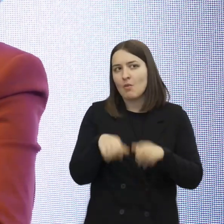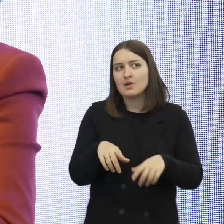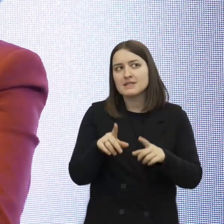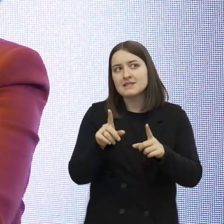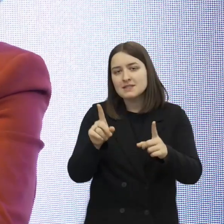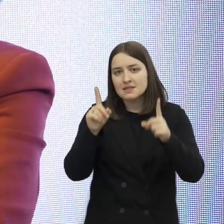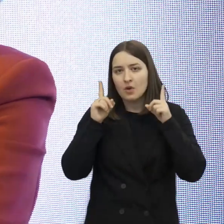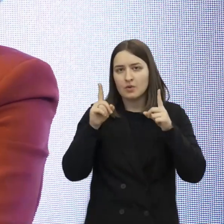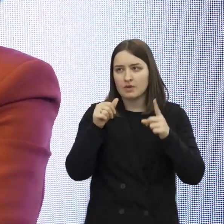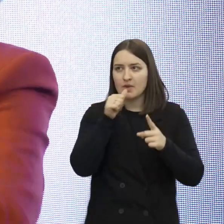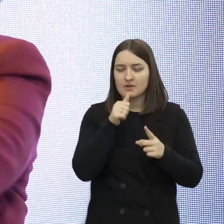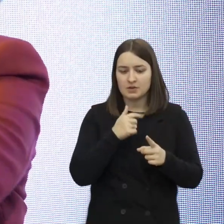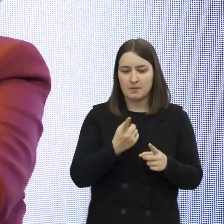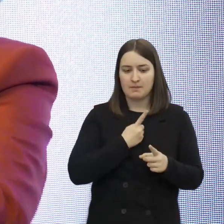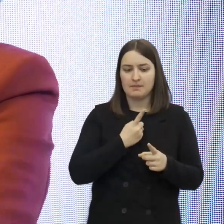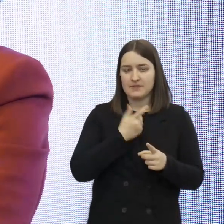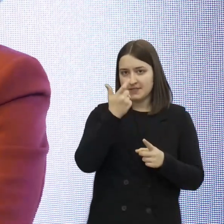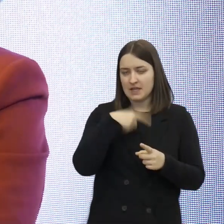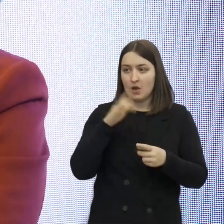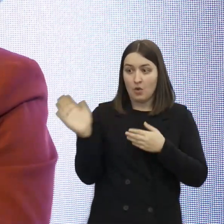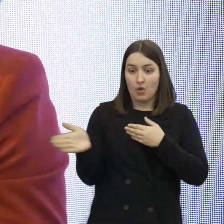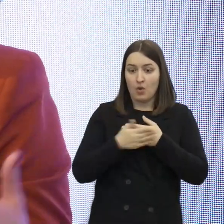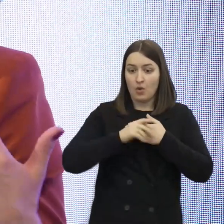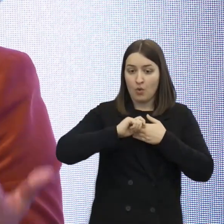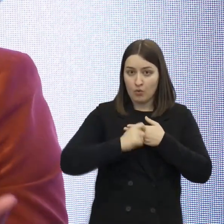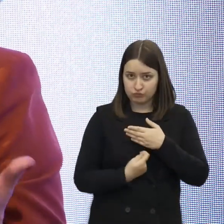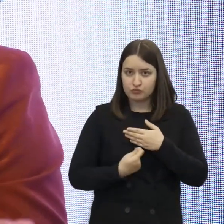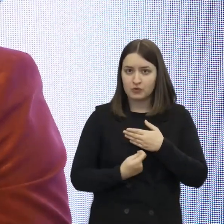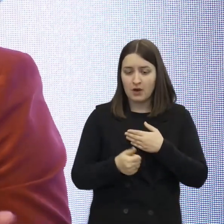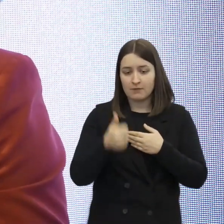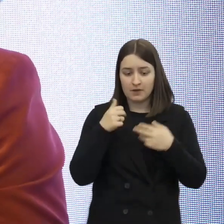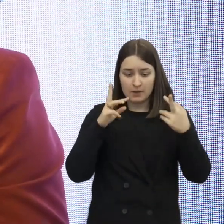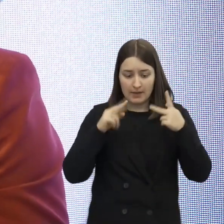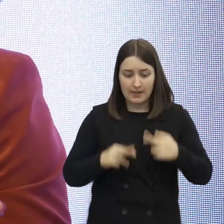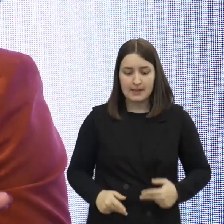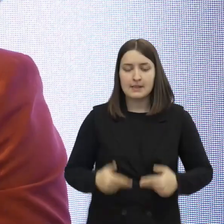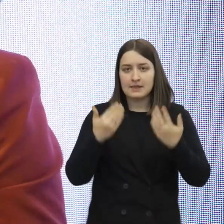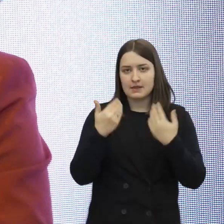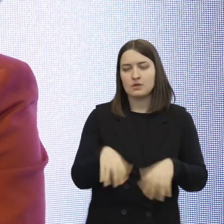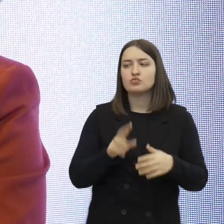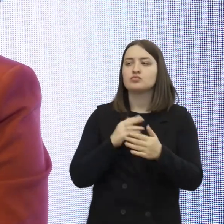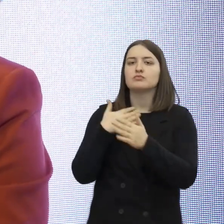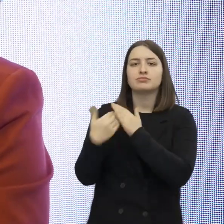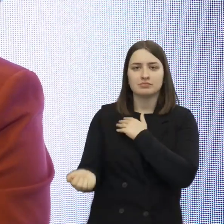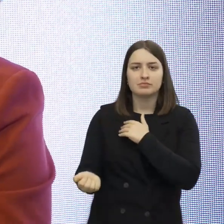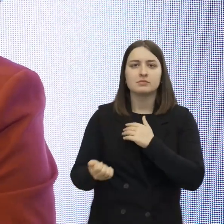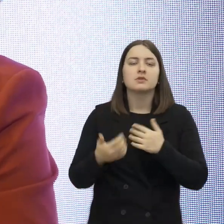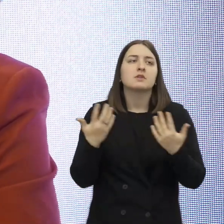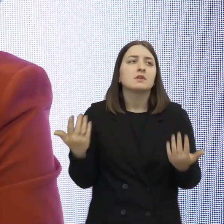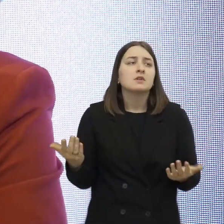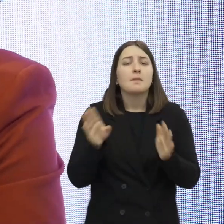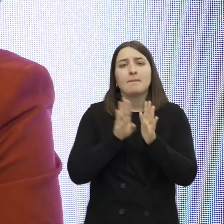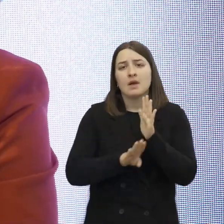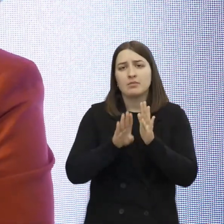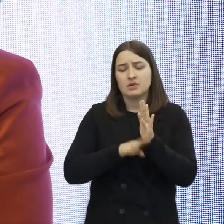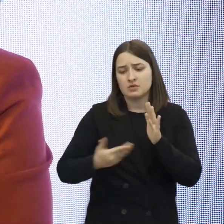vietą, kur žmogus gali užsirakinti, greit persirengti ir keliauti toliau. Tai tokių įvairių paprastų kasdienių galbūt pavyzdžių ir